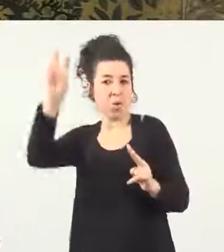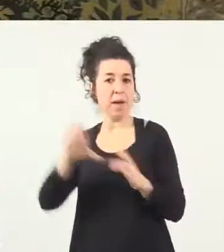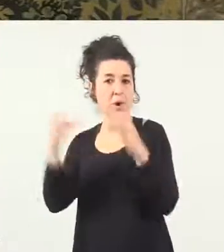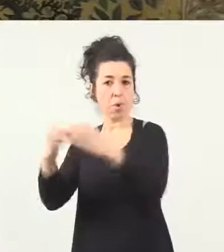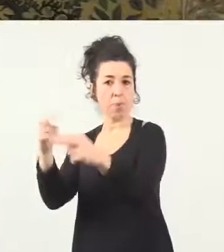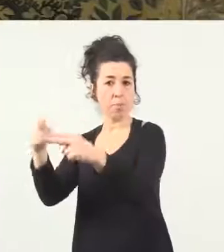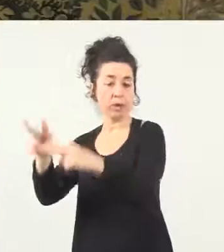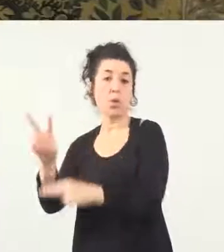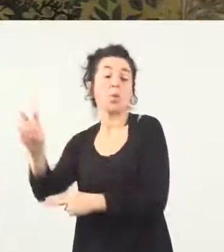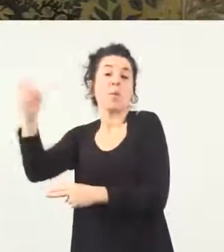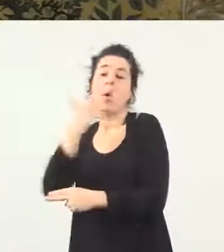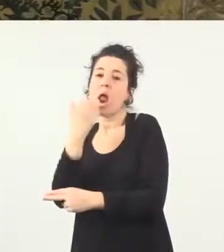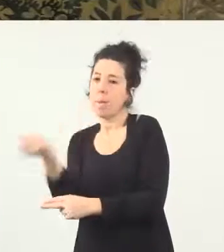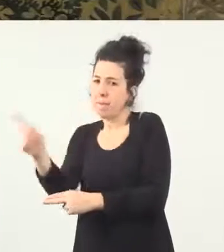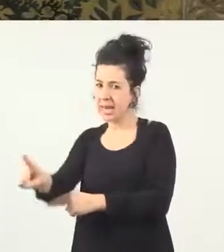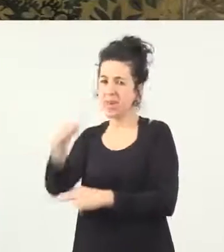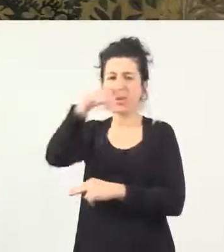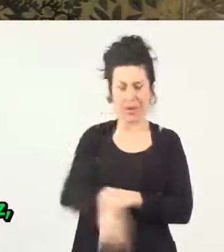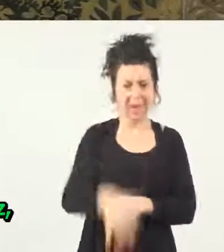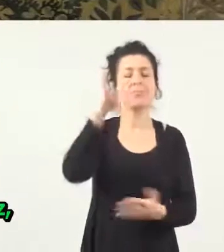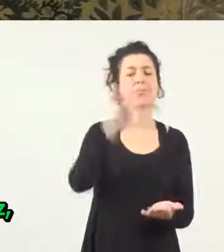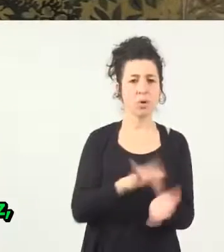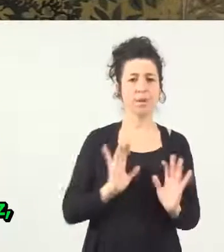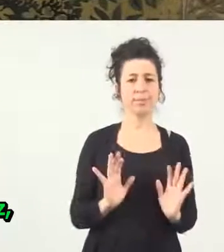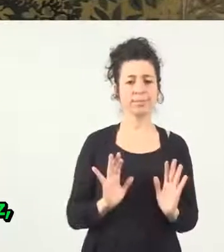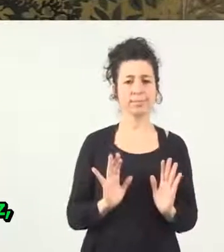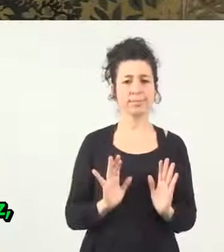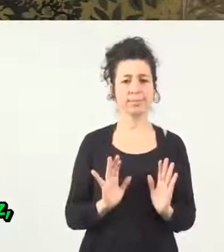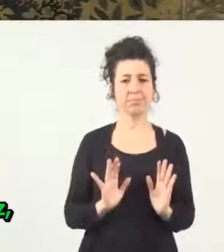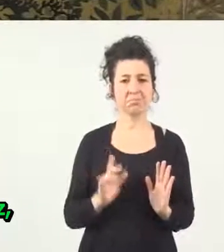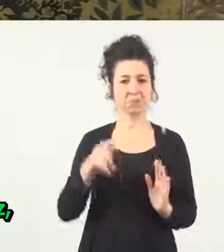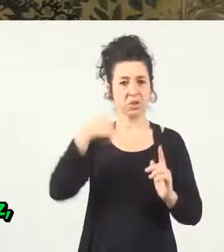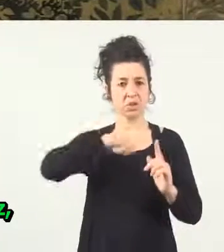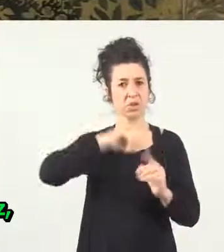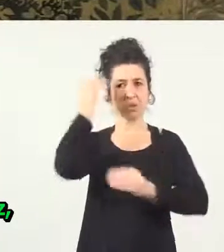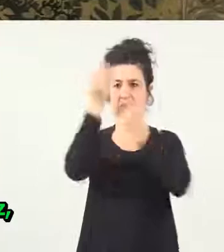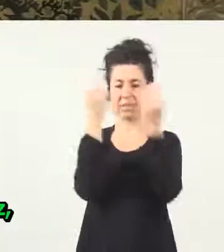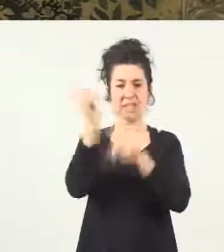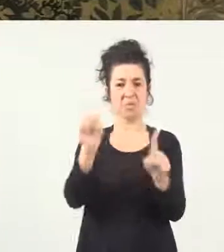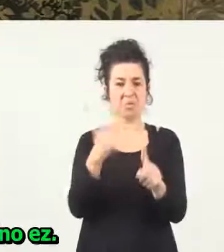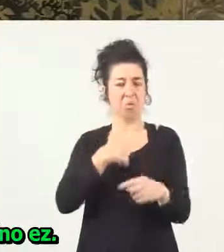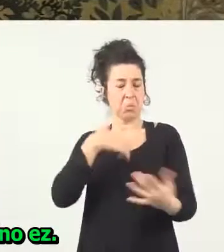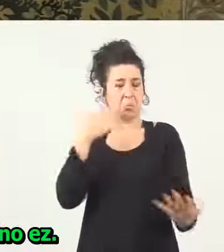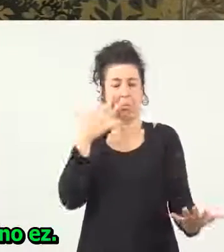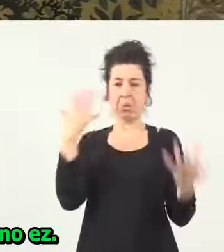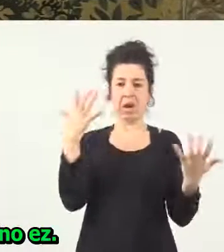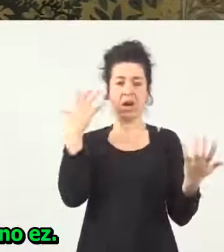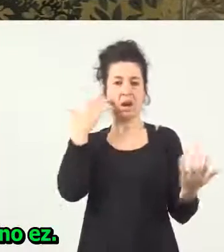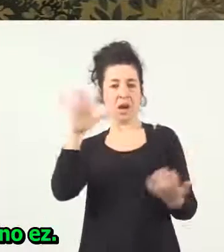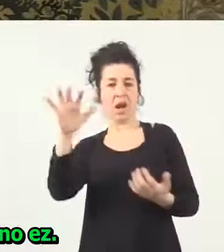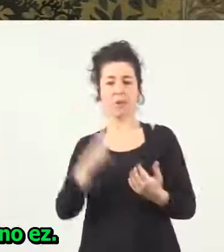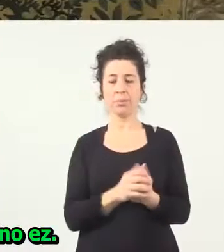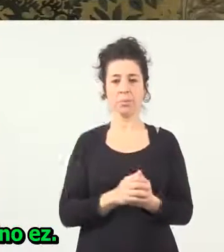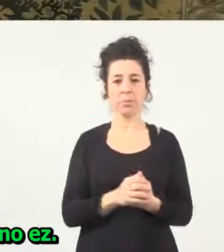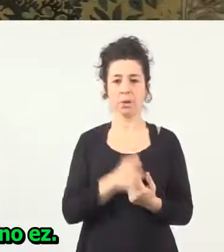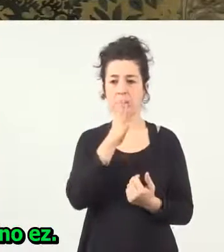egiten ari dira antzerako zerbait, baina Euskal Herrian gertatzen ari da. Eta ez ari gara pentsatzen horretaz, eta harritzen nau, zego hori egiten